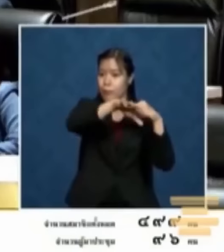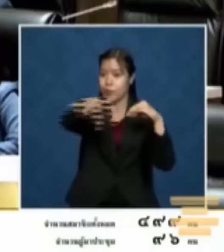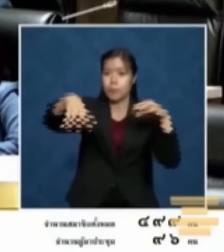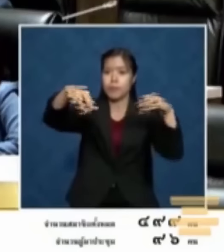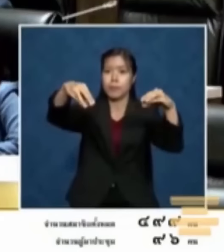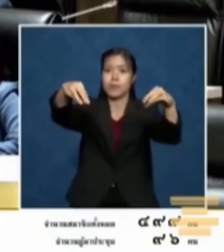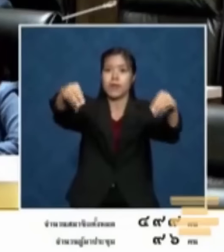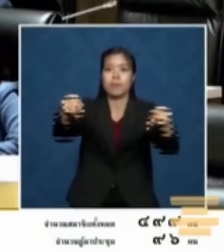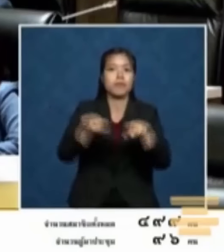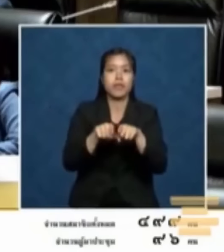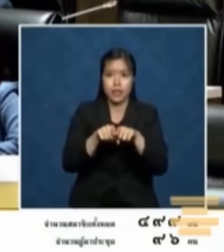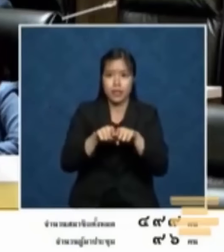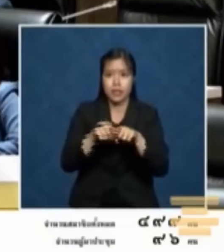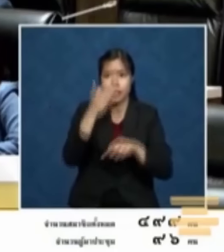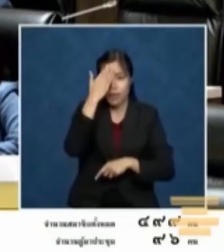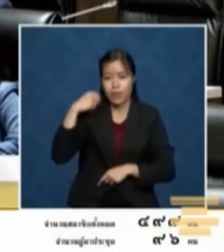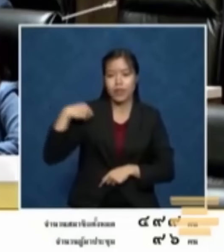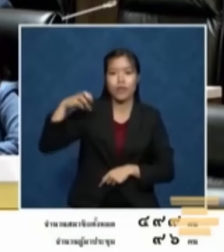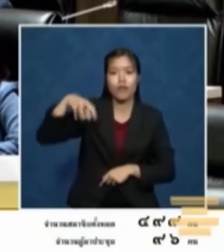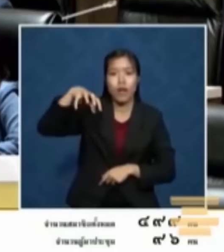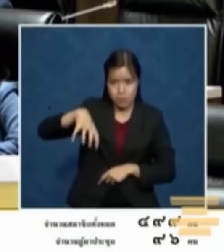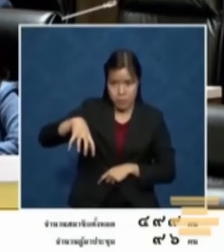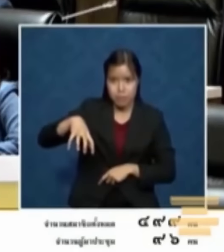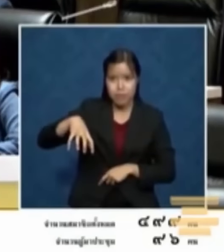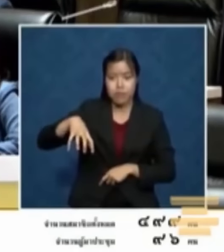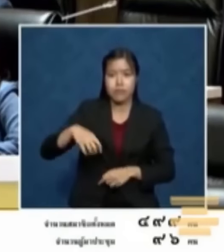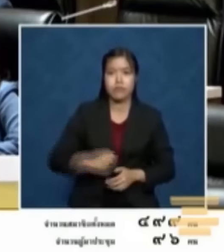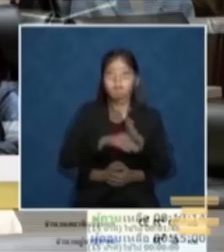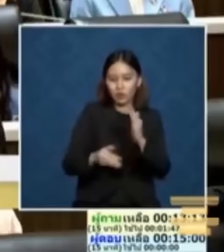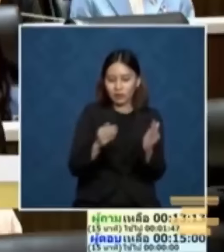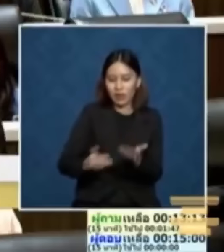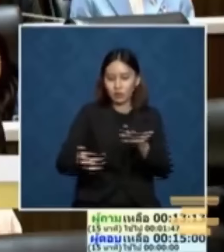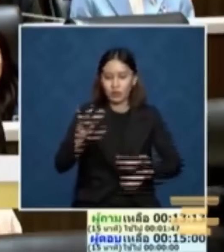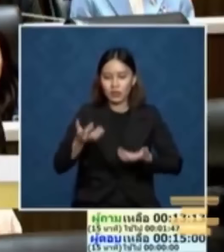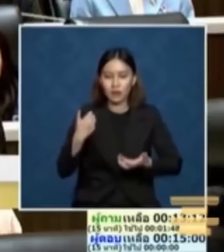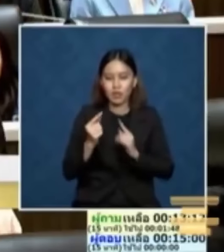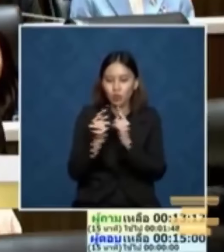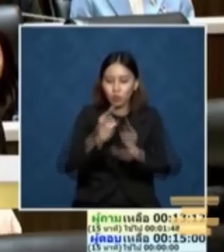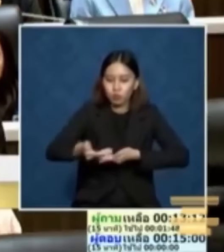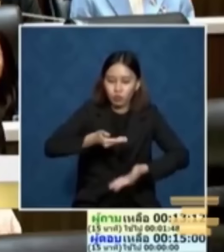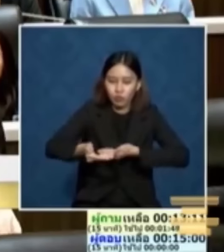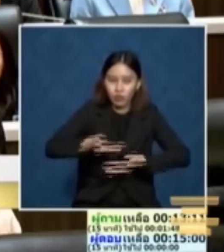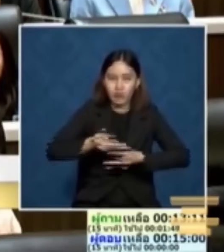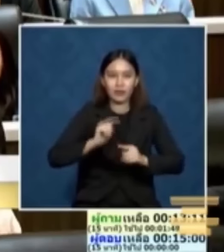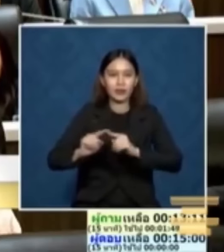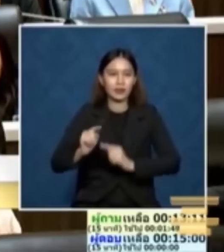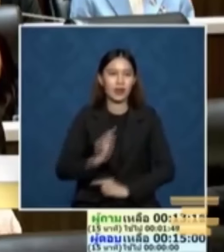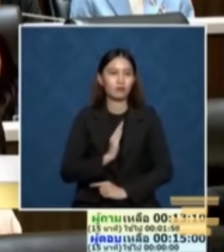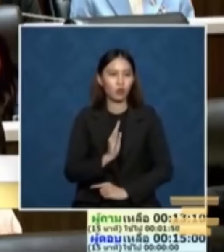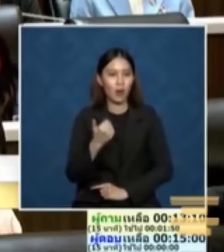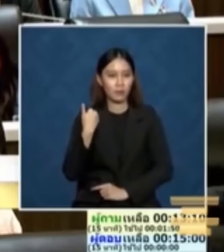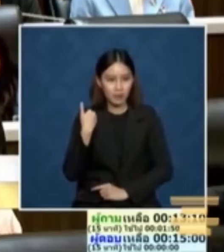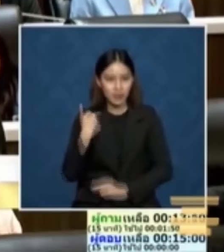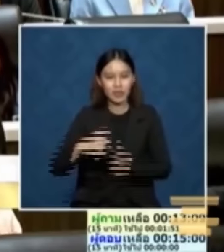รียุติธรรมพันตำรวจเอกทวีสอดส่องเป็นผู้มาตอบนะคนที่ตั้งกระทู้ถามก็คือคุณชนทิชาหรือว่าลูกเ